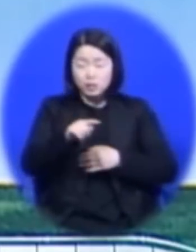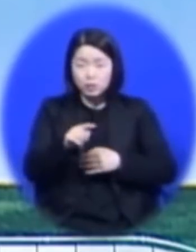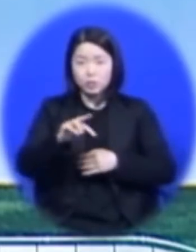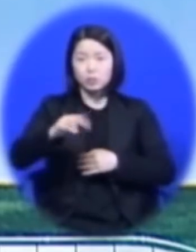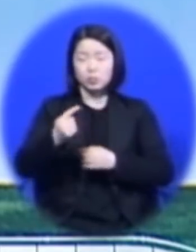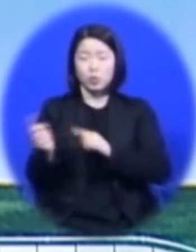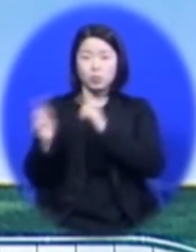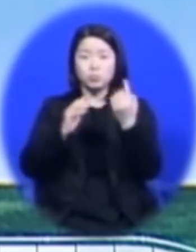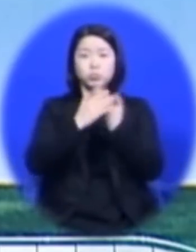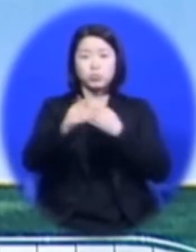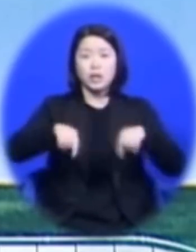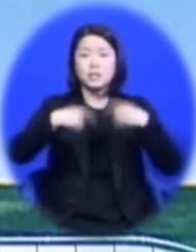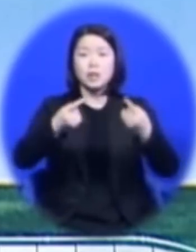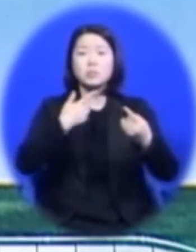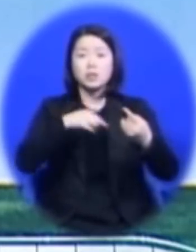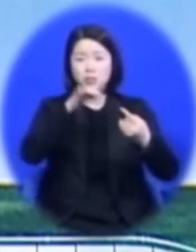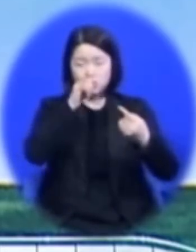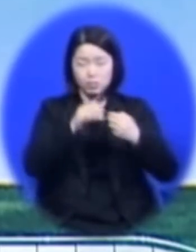참석했습니다